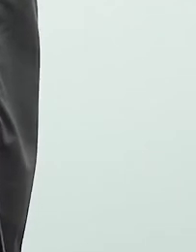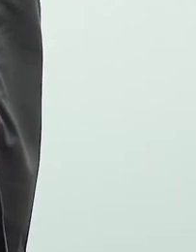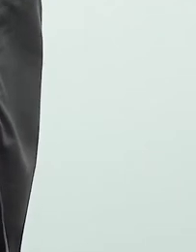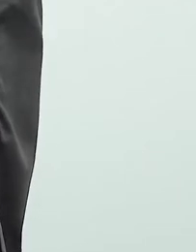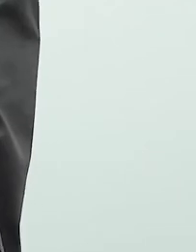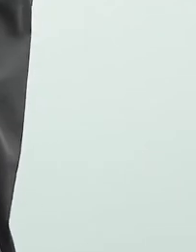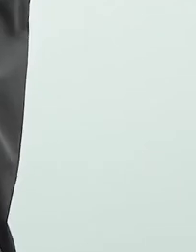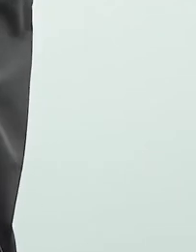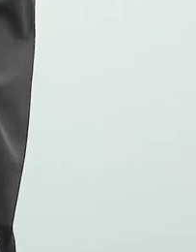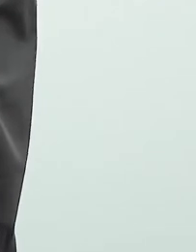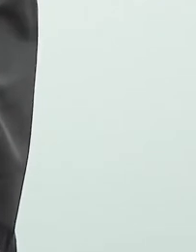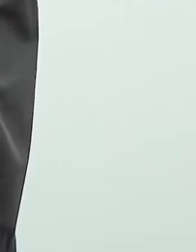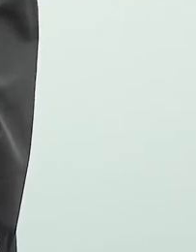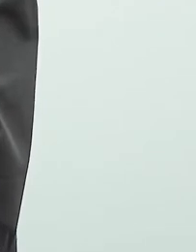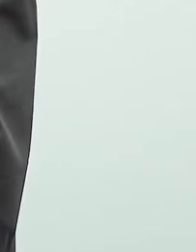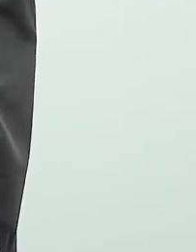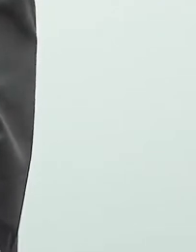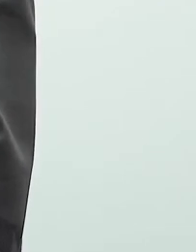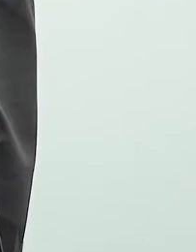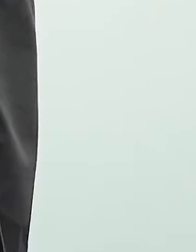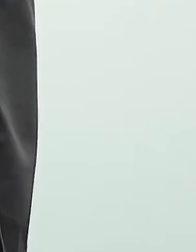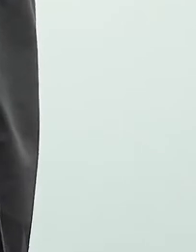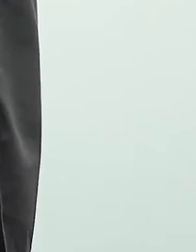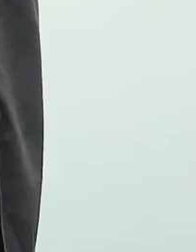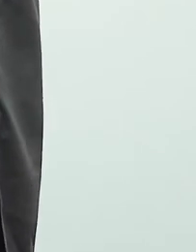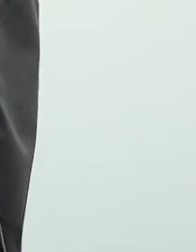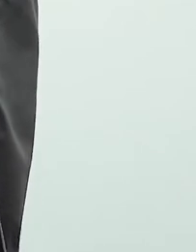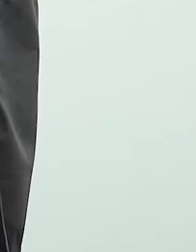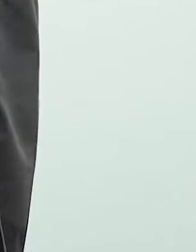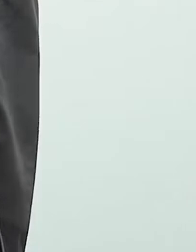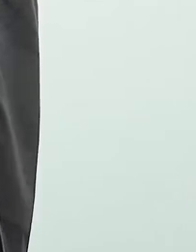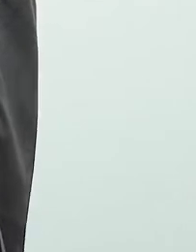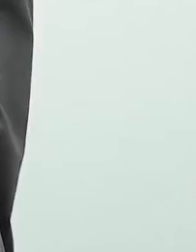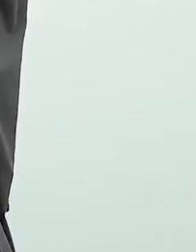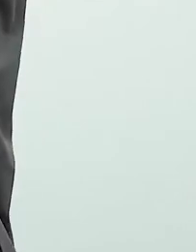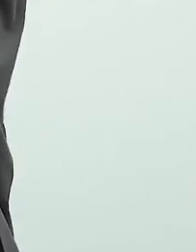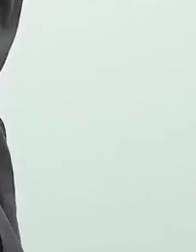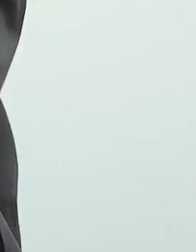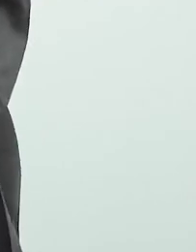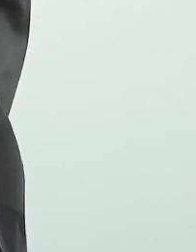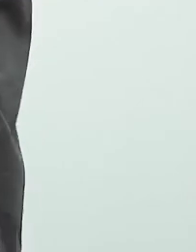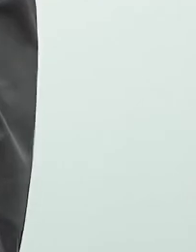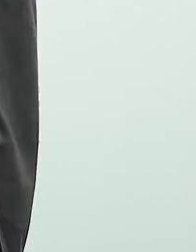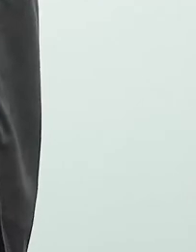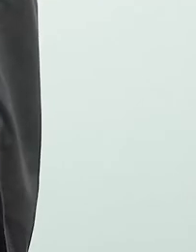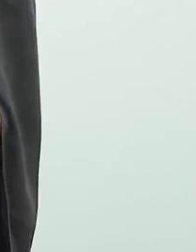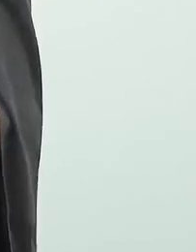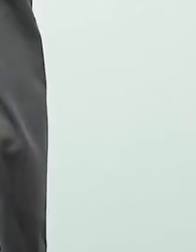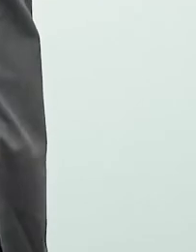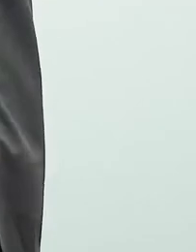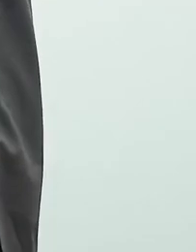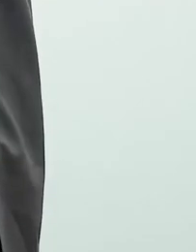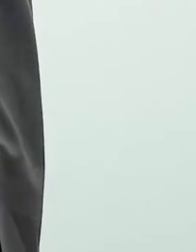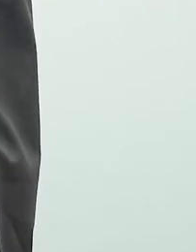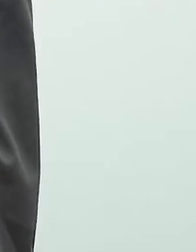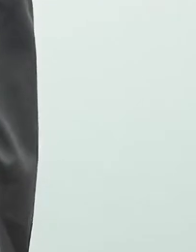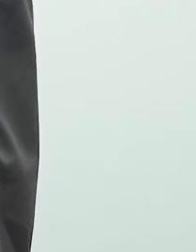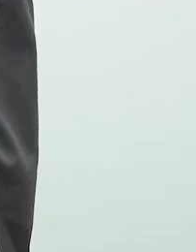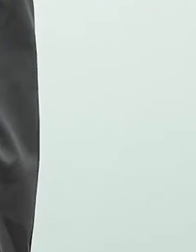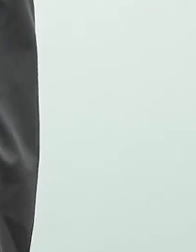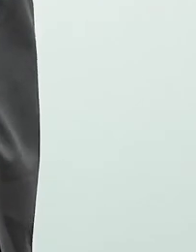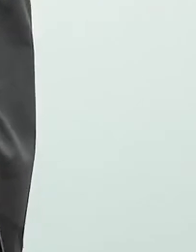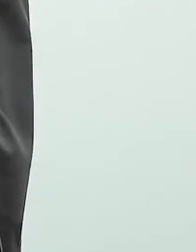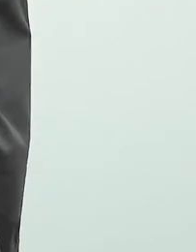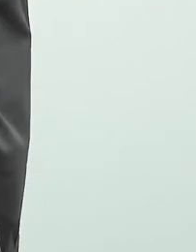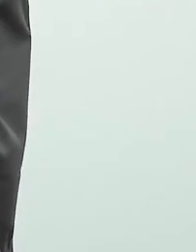사실은 출발하는 곳이 어디인지 도착하는 곳 미리 타고 어디로 알려 주면 되니까 사실은 데 저는 좀 크게